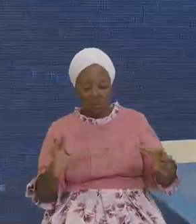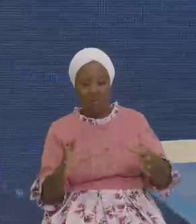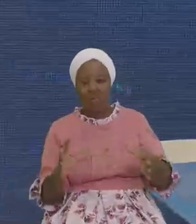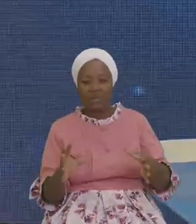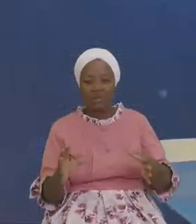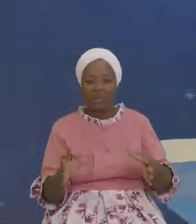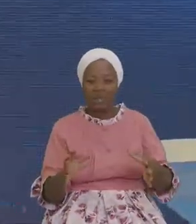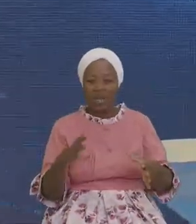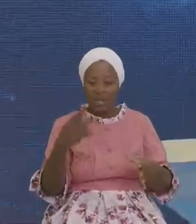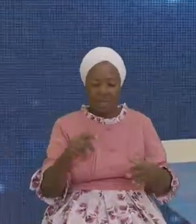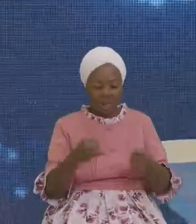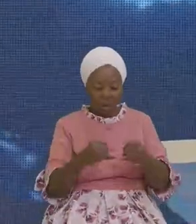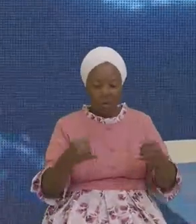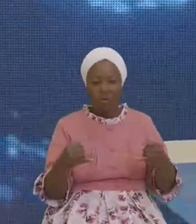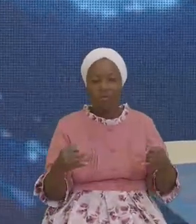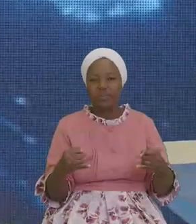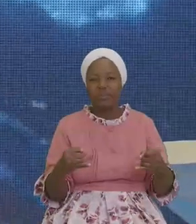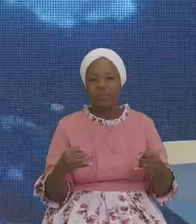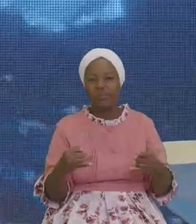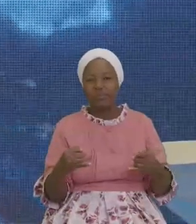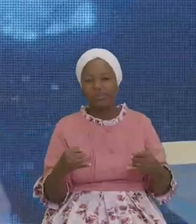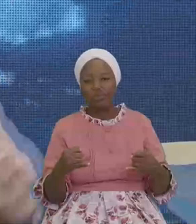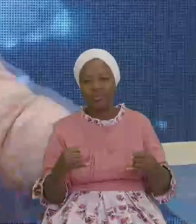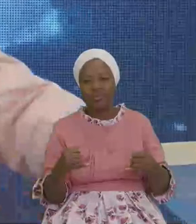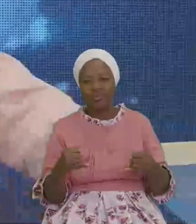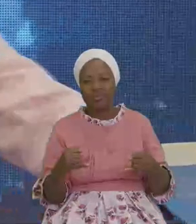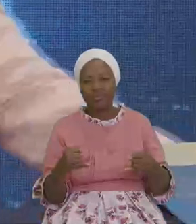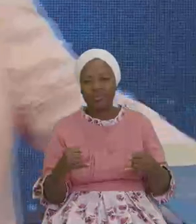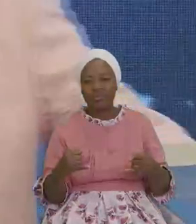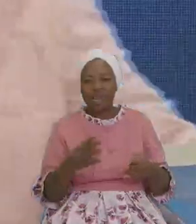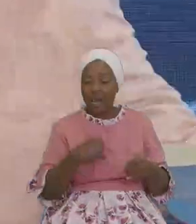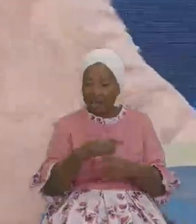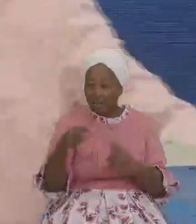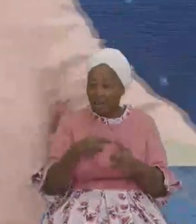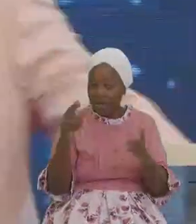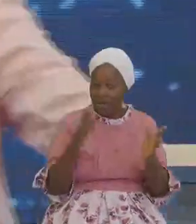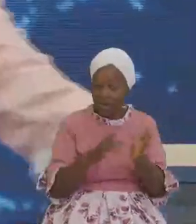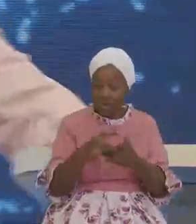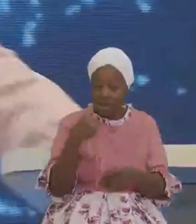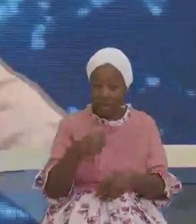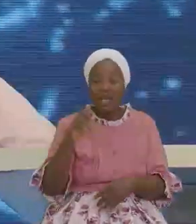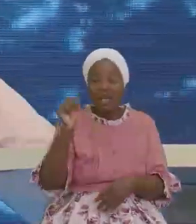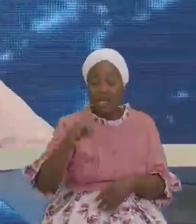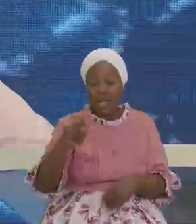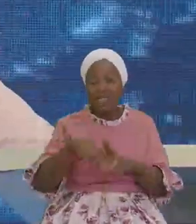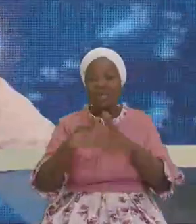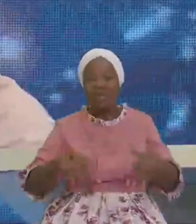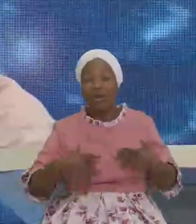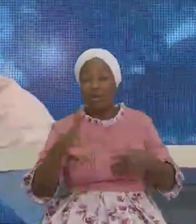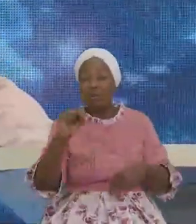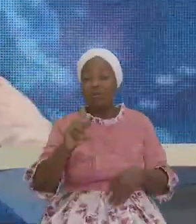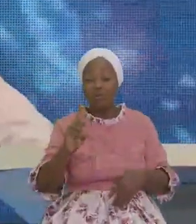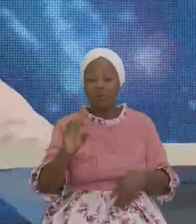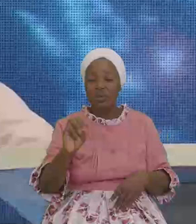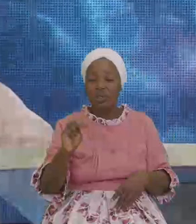Celui qui peut détacher, libérer et briser les cordes. Et quand